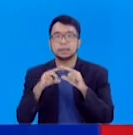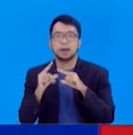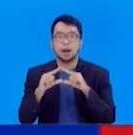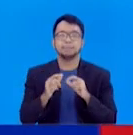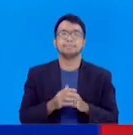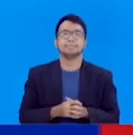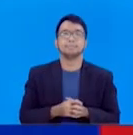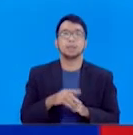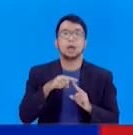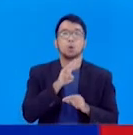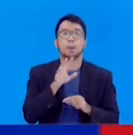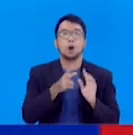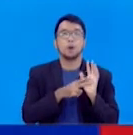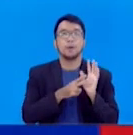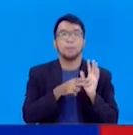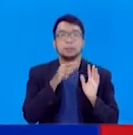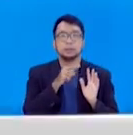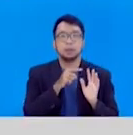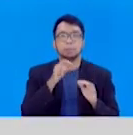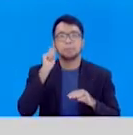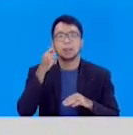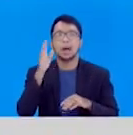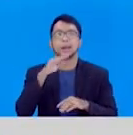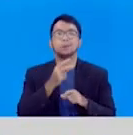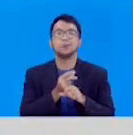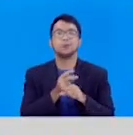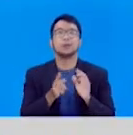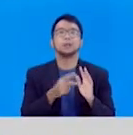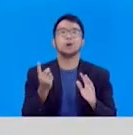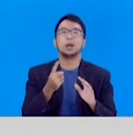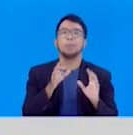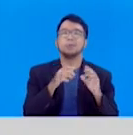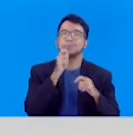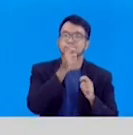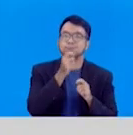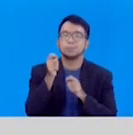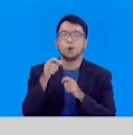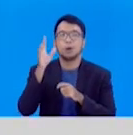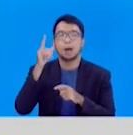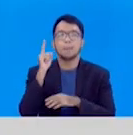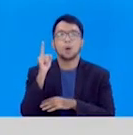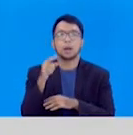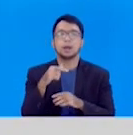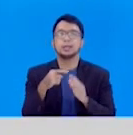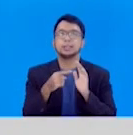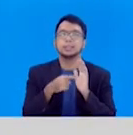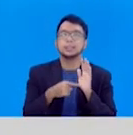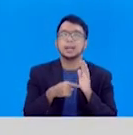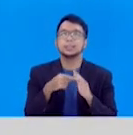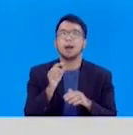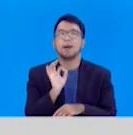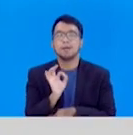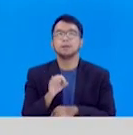Hai pemirsa kita informasi selanjutnya tanggal 25 Nov diperingati sebagai hari guru nasional sebagai bentuk penghormatan pada